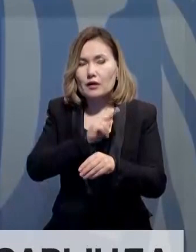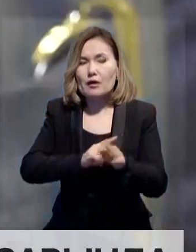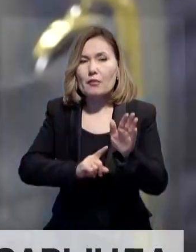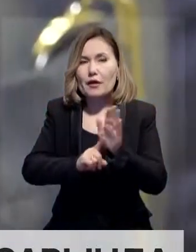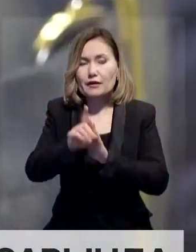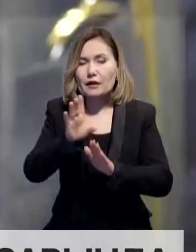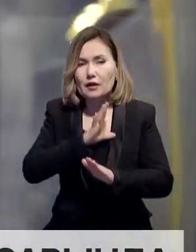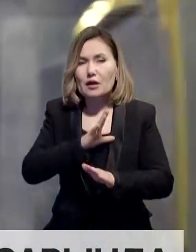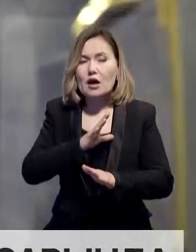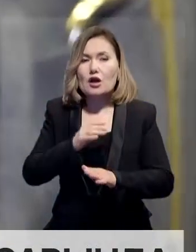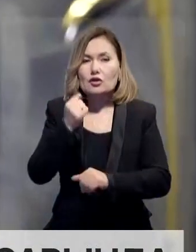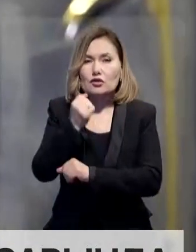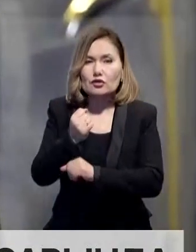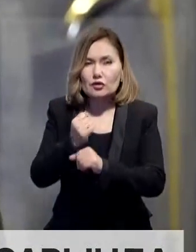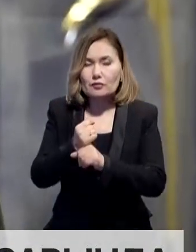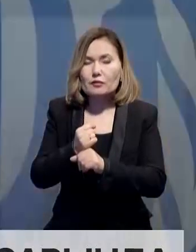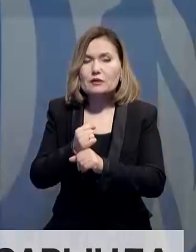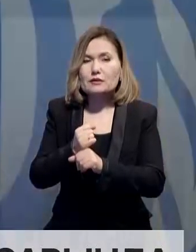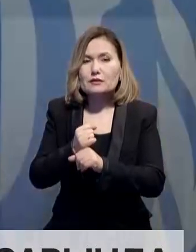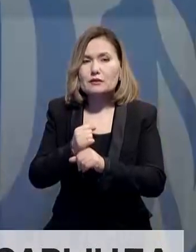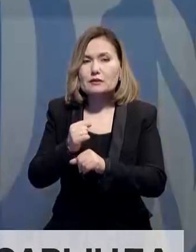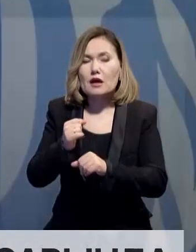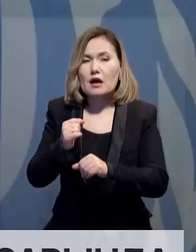кеттік. Жұмысшы мен жұмыс берушілер арасындағы